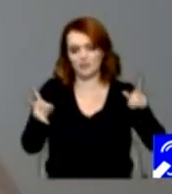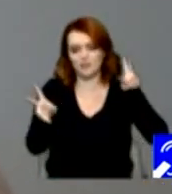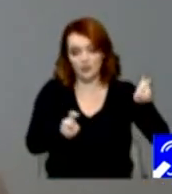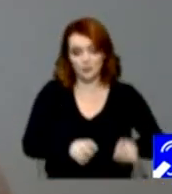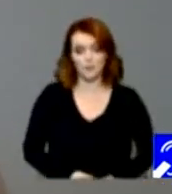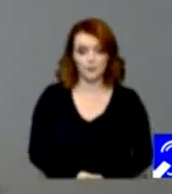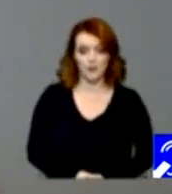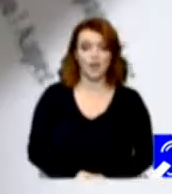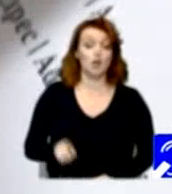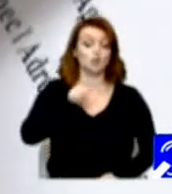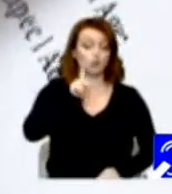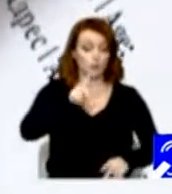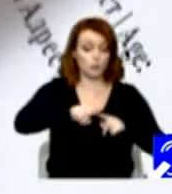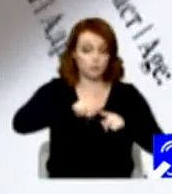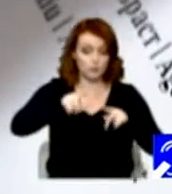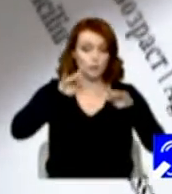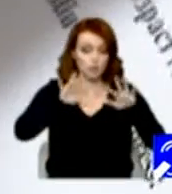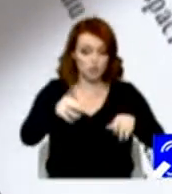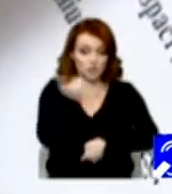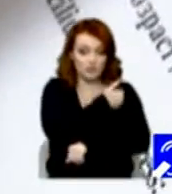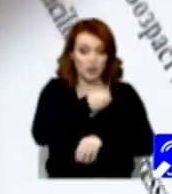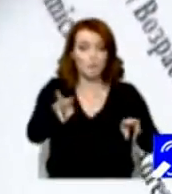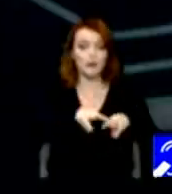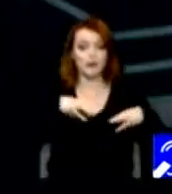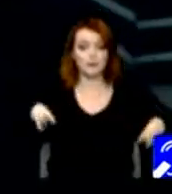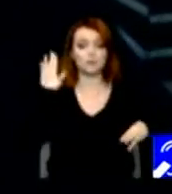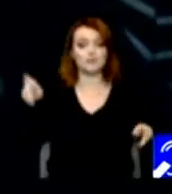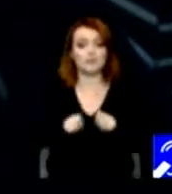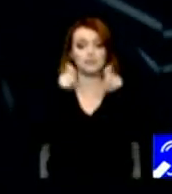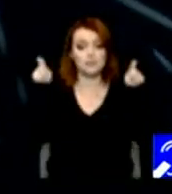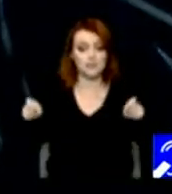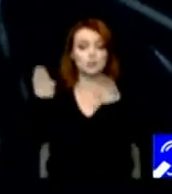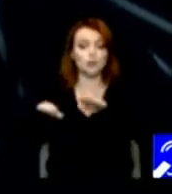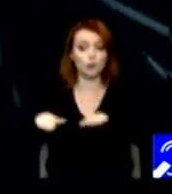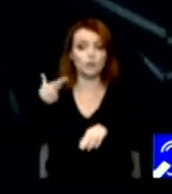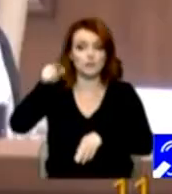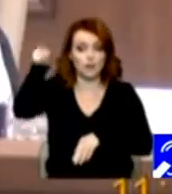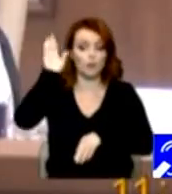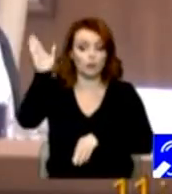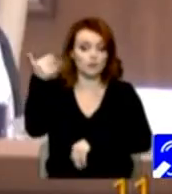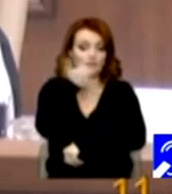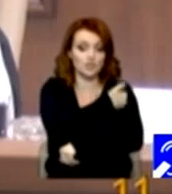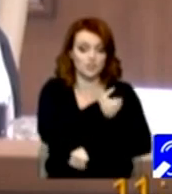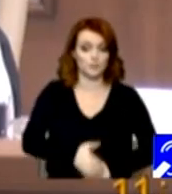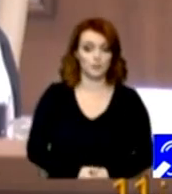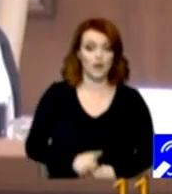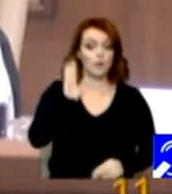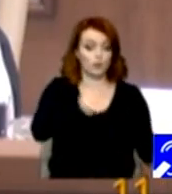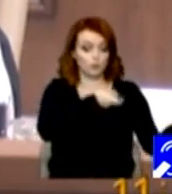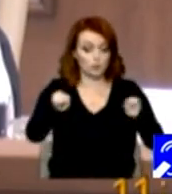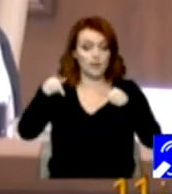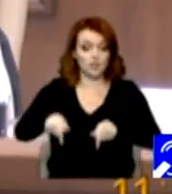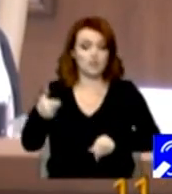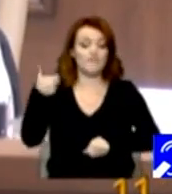pentru a impulsiona procesul imunizării în Parlamentul mea sa fie deschis un punct de vedere Cine are ochi vom aduci vaccin